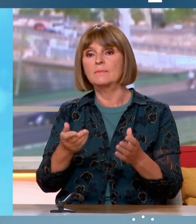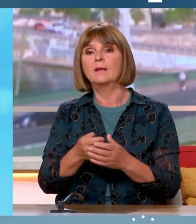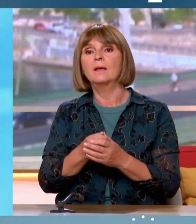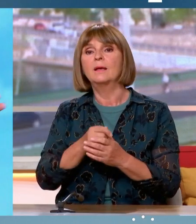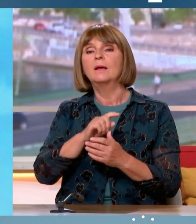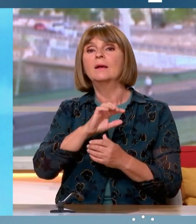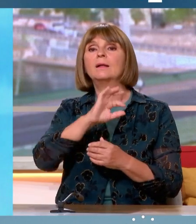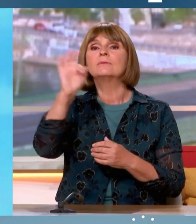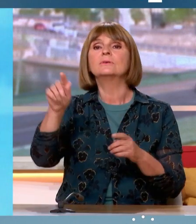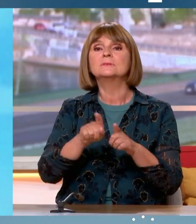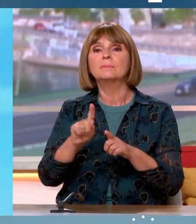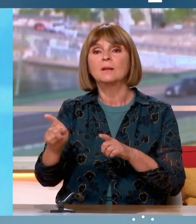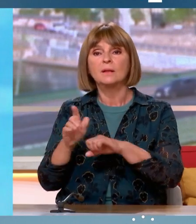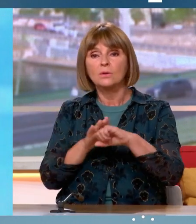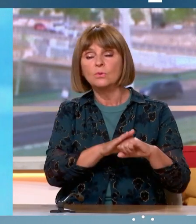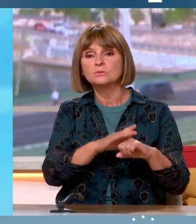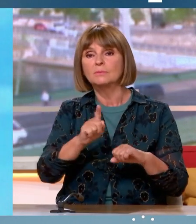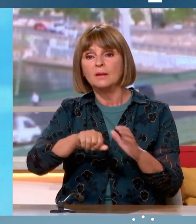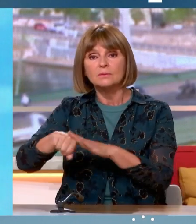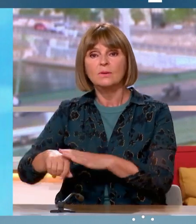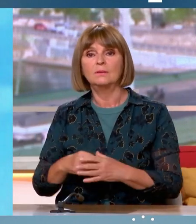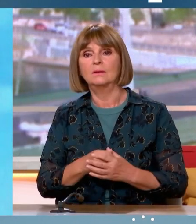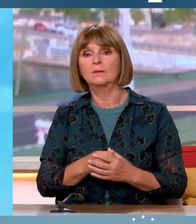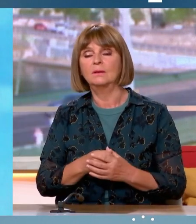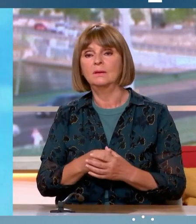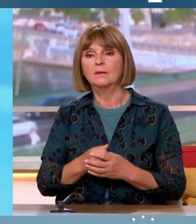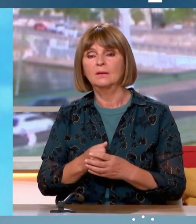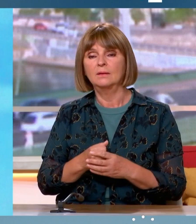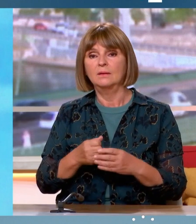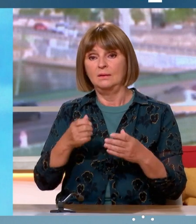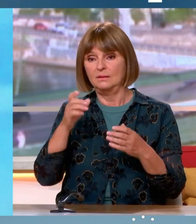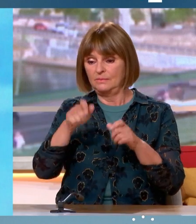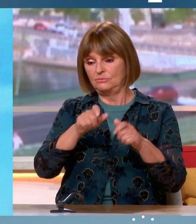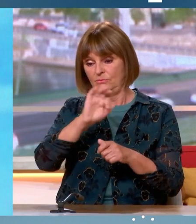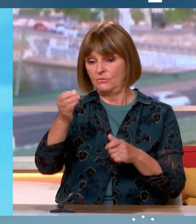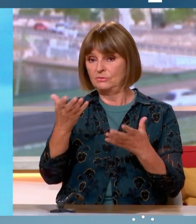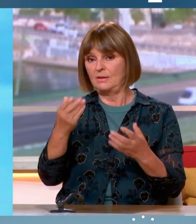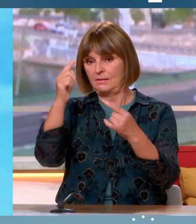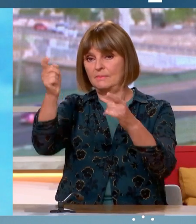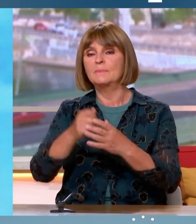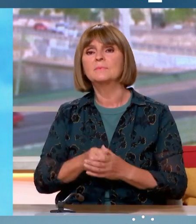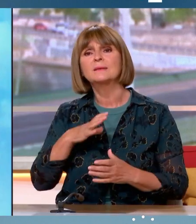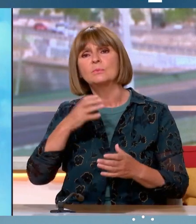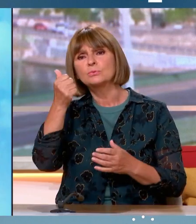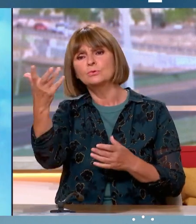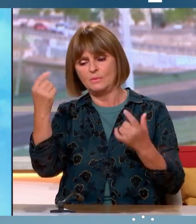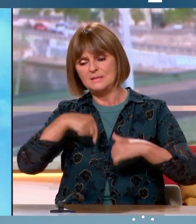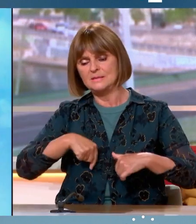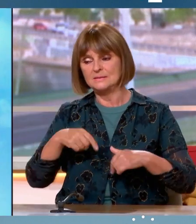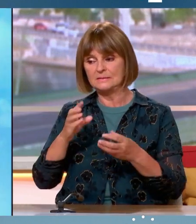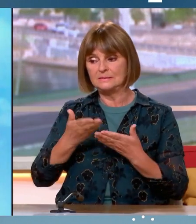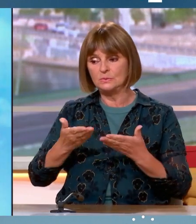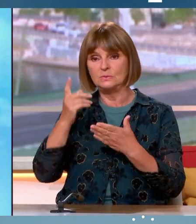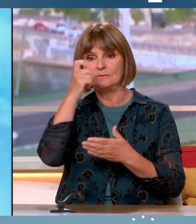France, ce n pas la gauche. La France, ce n pas la droite. Soyons un peu plus pragmatiques et de bon sens. Ça, c'est ce que nous réclament les Français sur le terrain. Il y a des ministres qui sont en difficulté. C'est indiscutable.